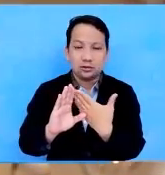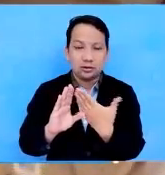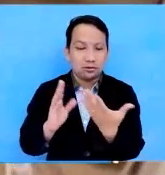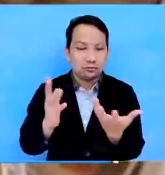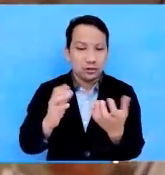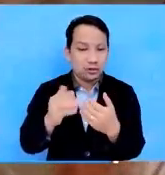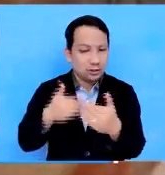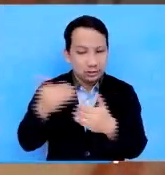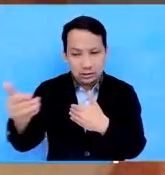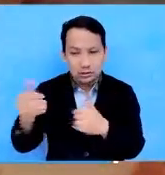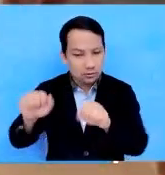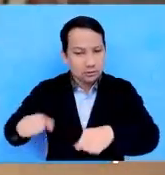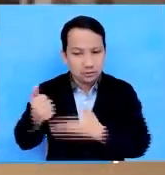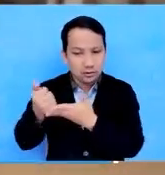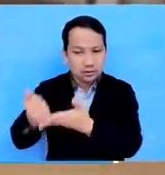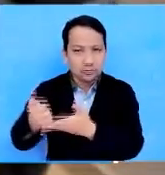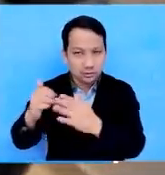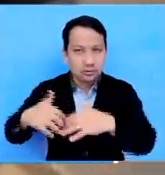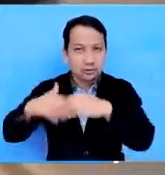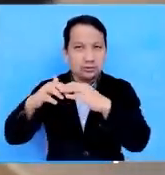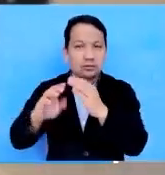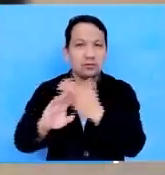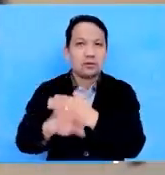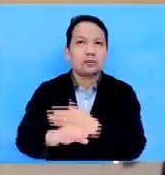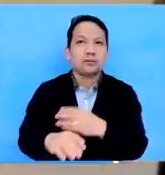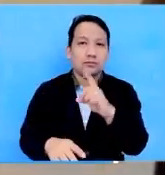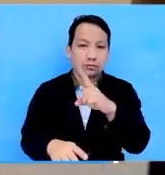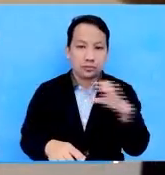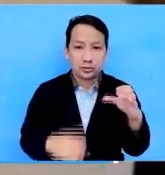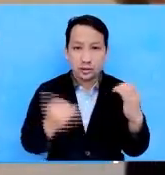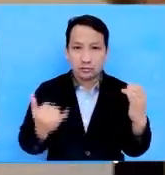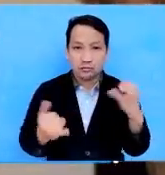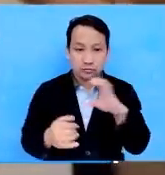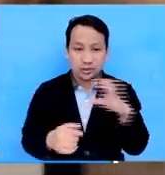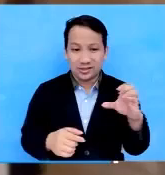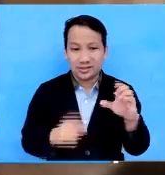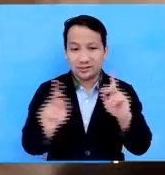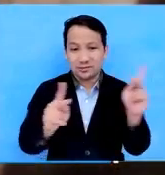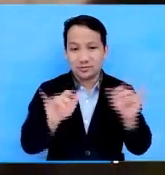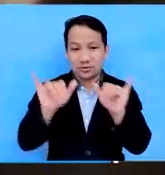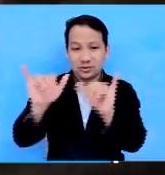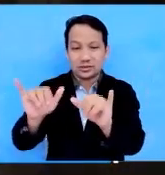ngayon, umaabot sa 100 katao ang nananatili sa shelter ng embahada